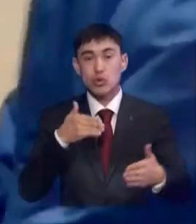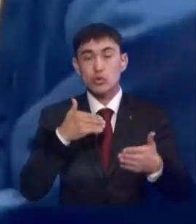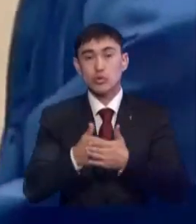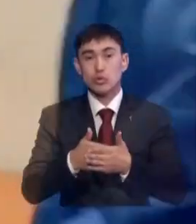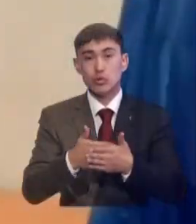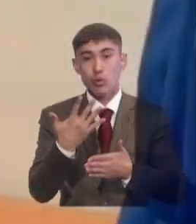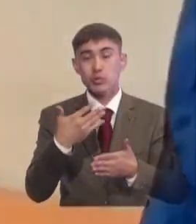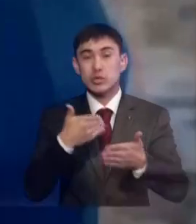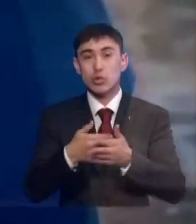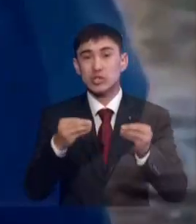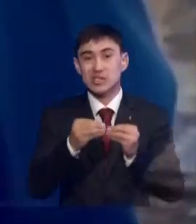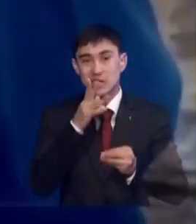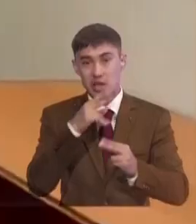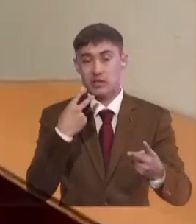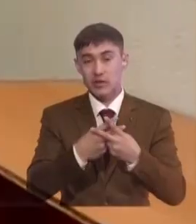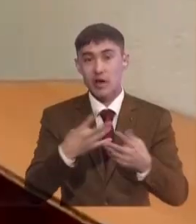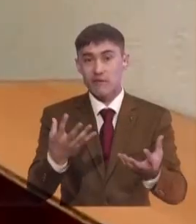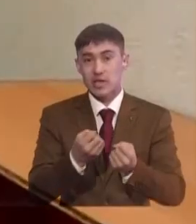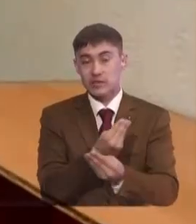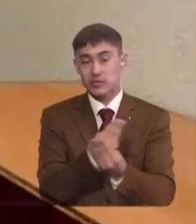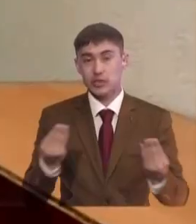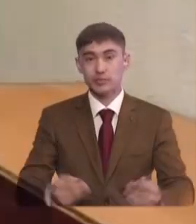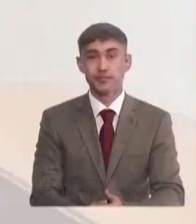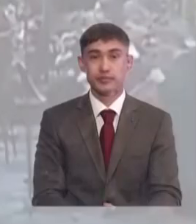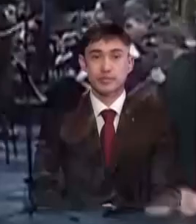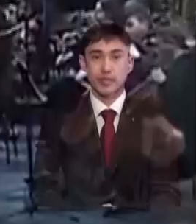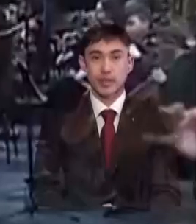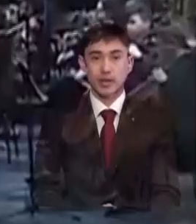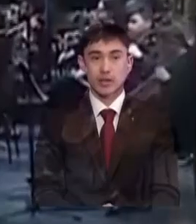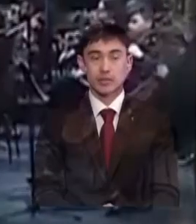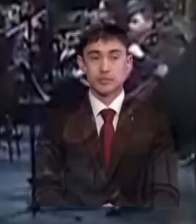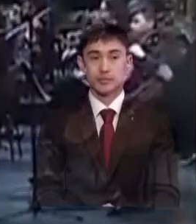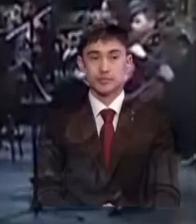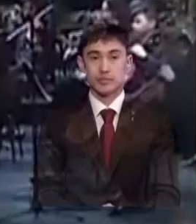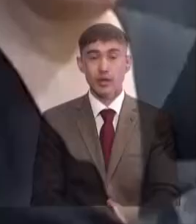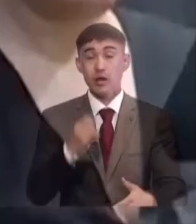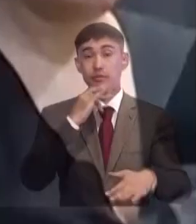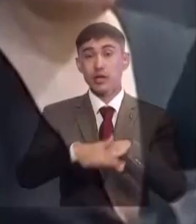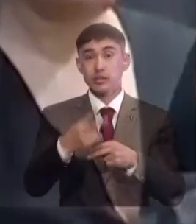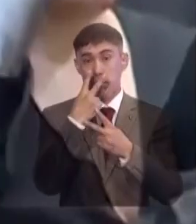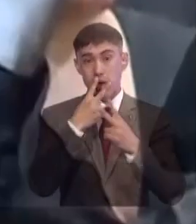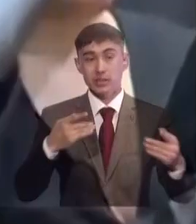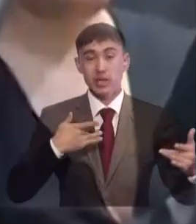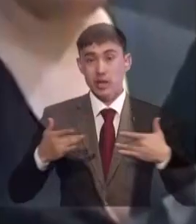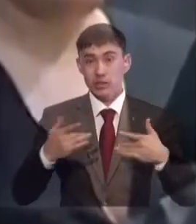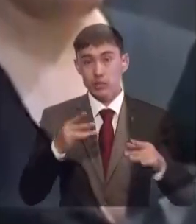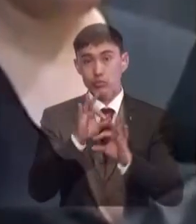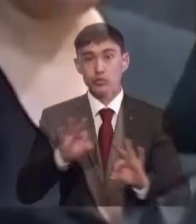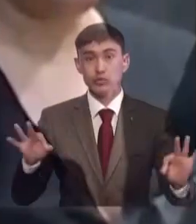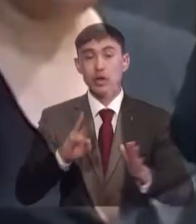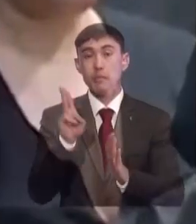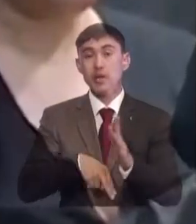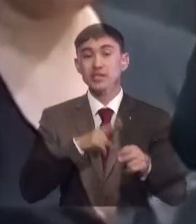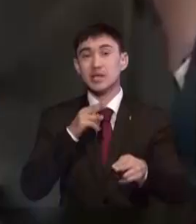до 10 лет лишения свободы с конфискацией имущества. В столице представили концерт «Музыка без